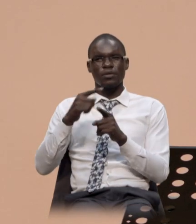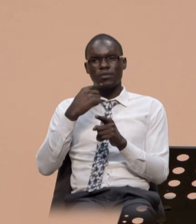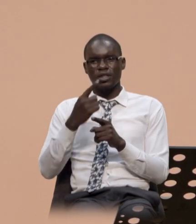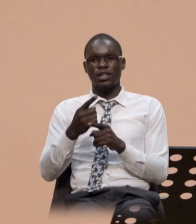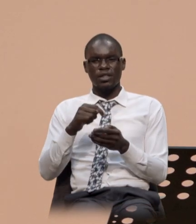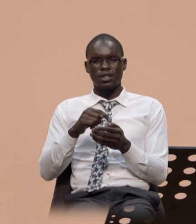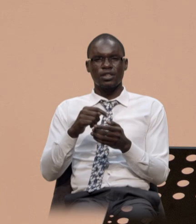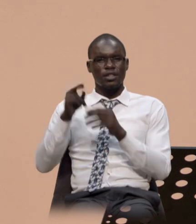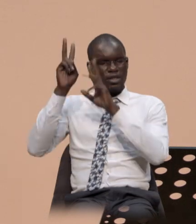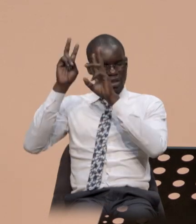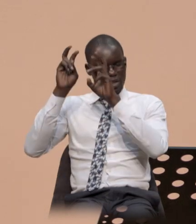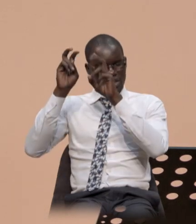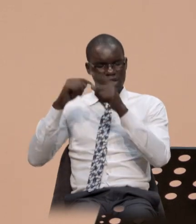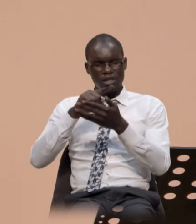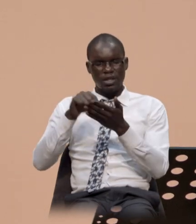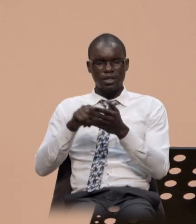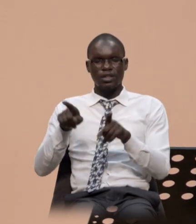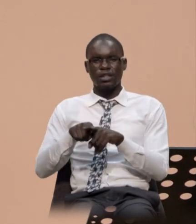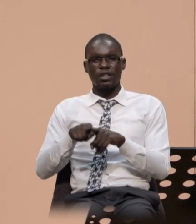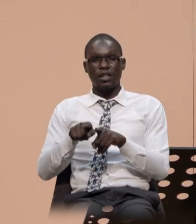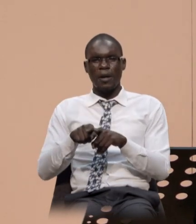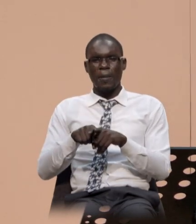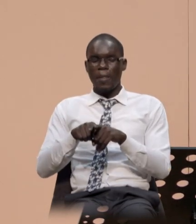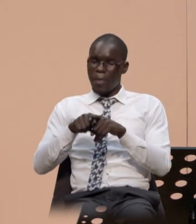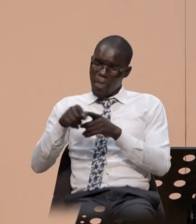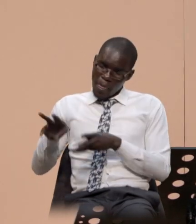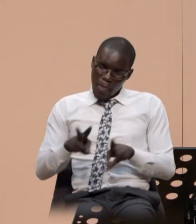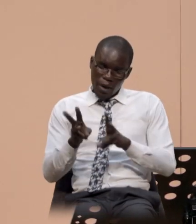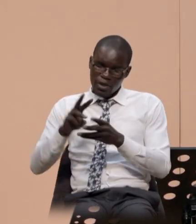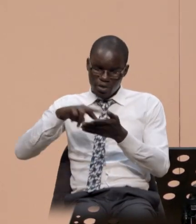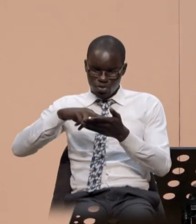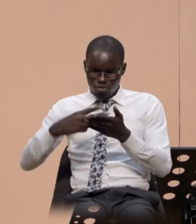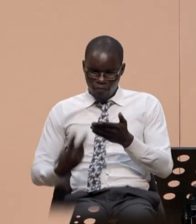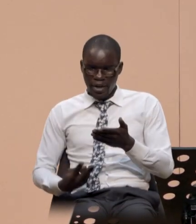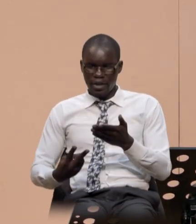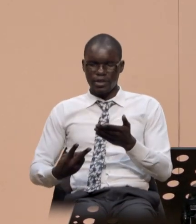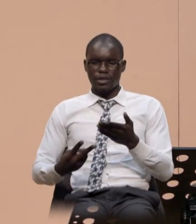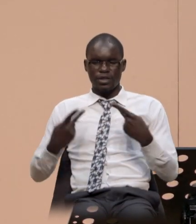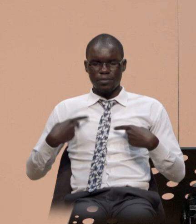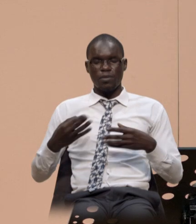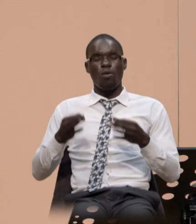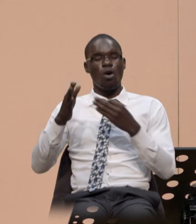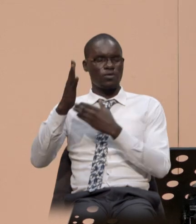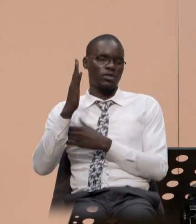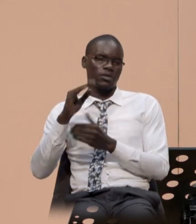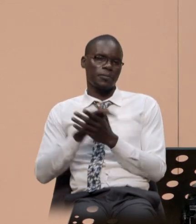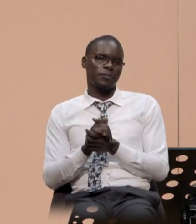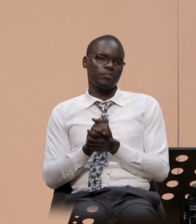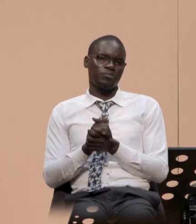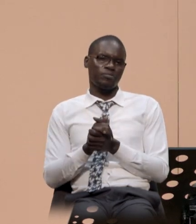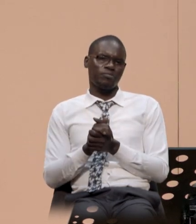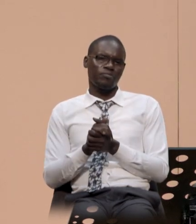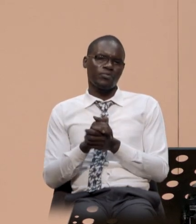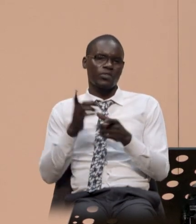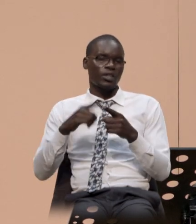shetani, na mnajua ya kwamba shetani mbinu zake ni za kuangusha wana wa Mungu. Yeye ndiyo si shina la dhambi.